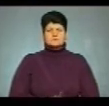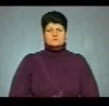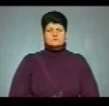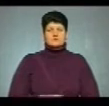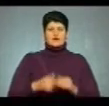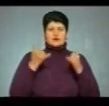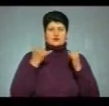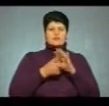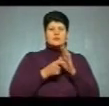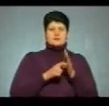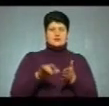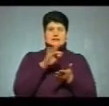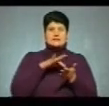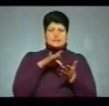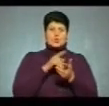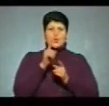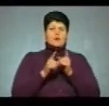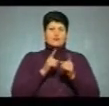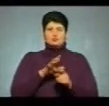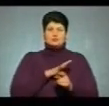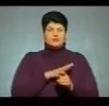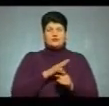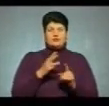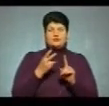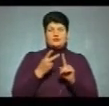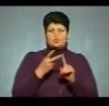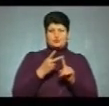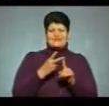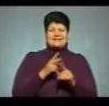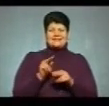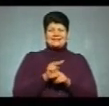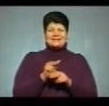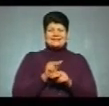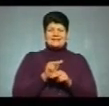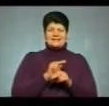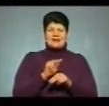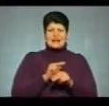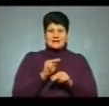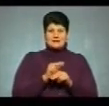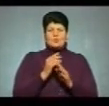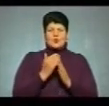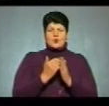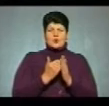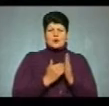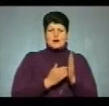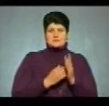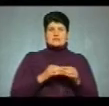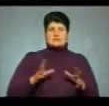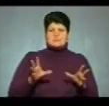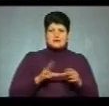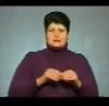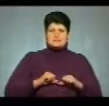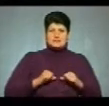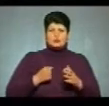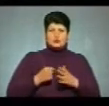Сьогодні у приміщенні Центру реформ відбувся другий тренінг програми «Спільними зусиллями до безпечного міста», під час якого